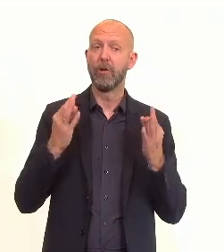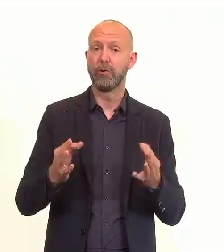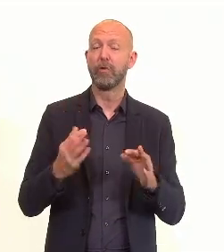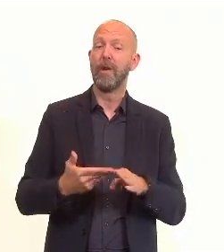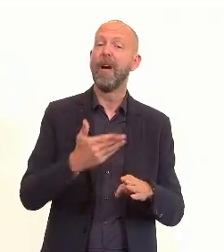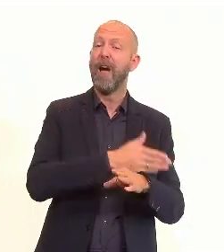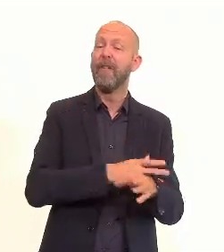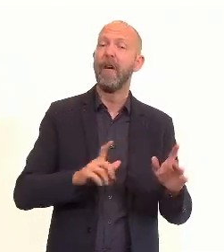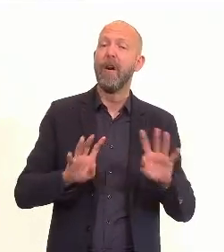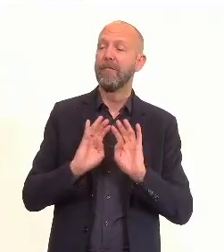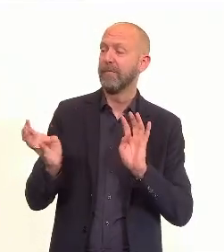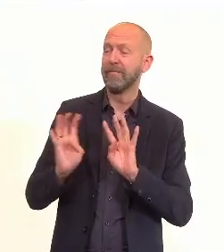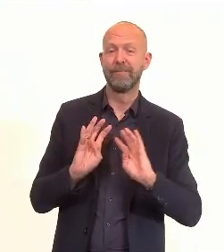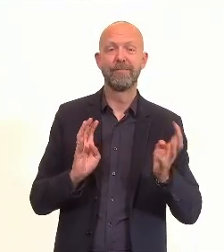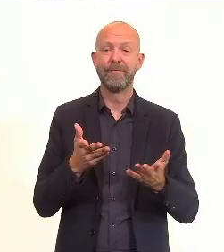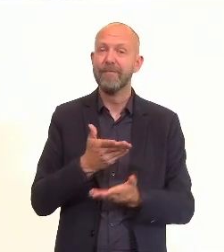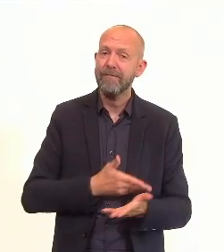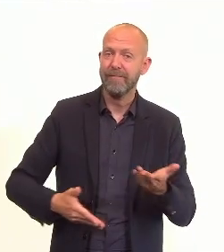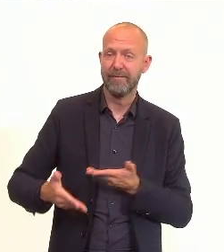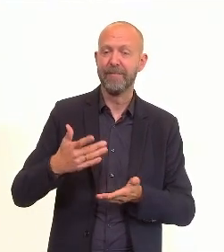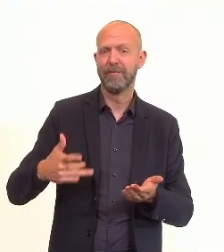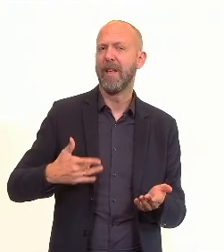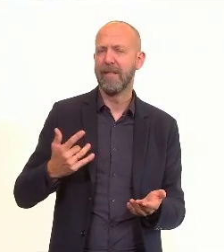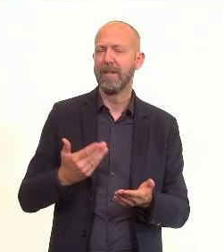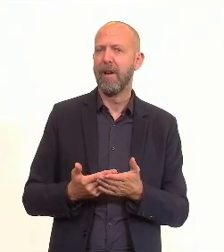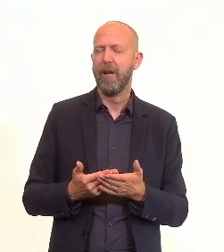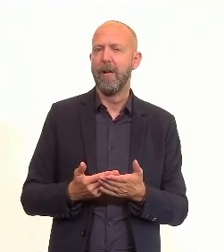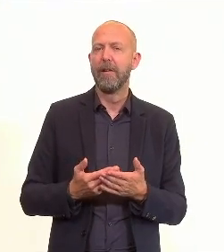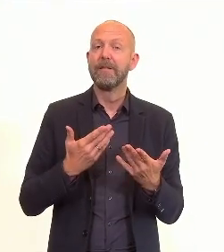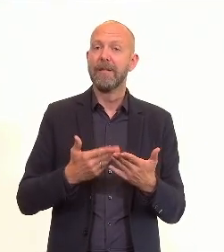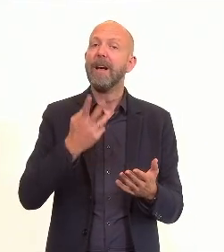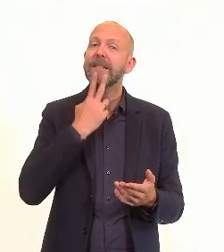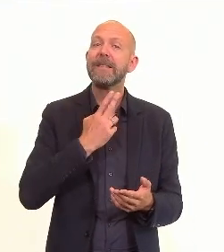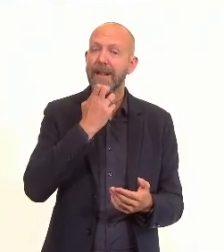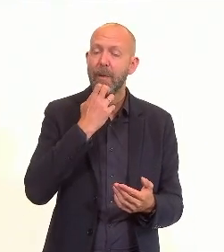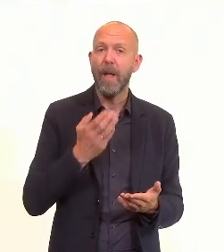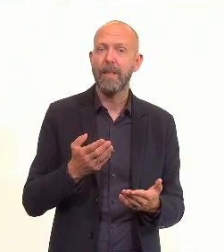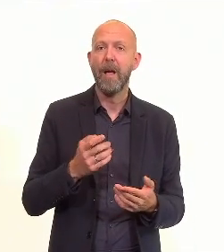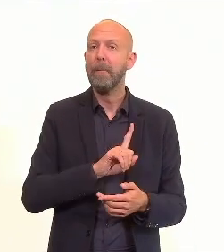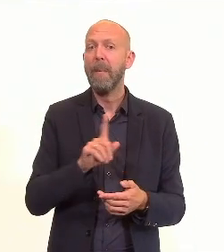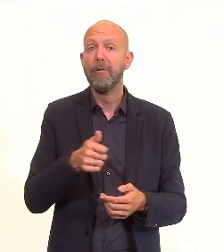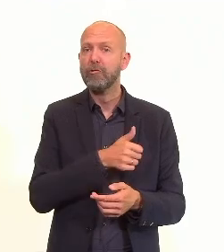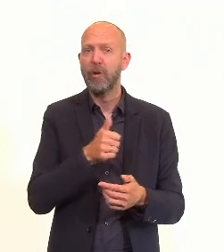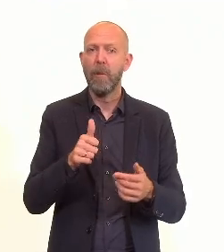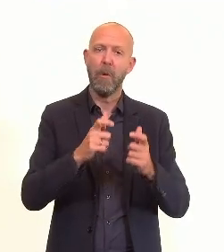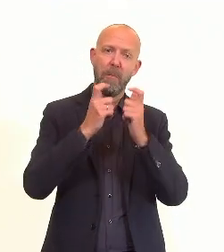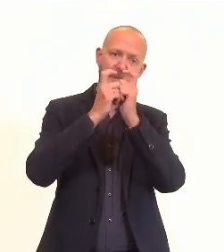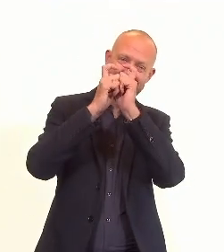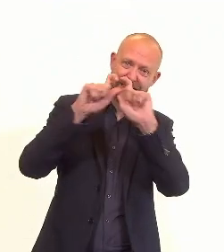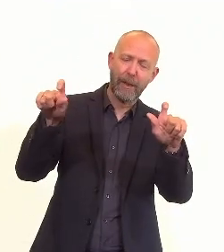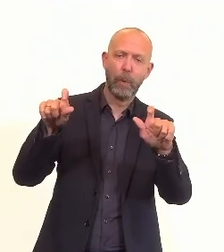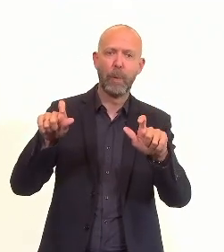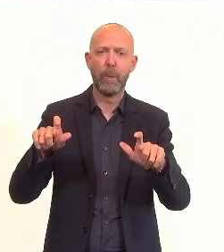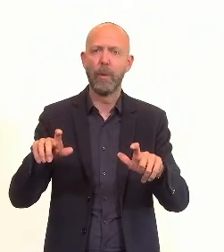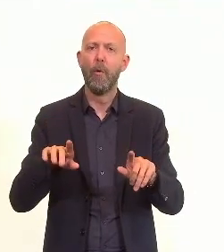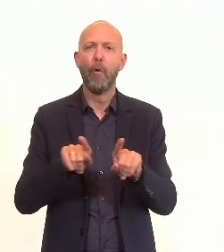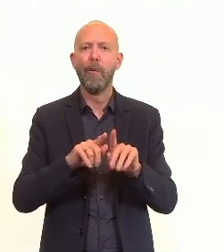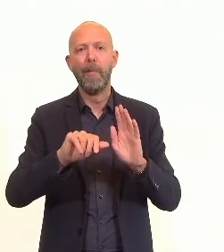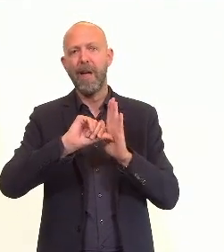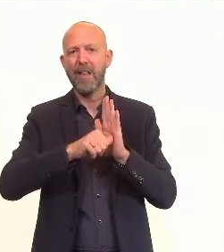très indépendants l'un de l'autre. Il y avait des éléments que je trouvais très intéressants sur les questions des effets organisationnels que vous avez